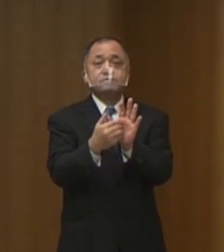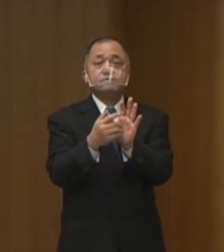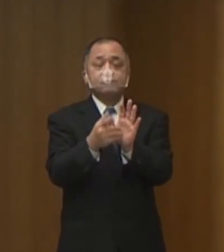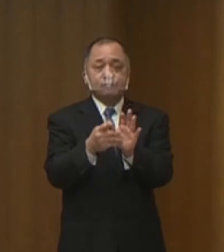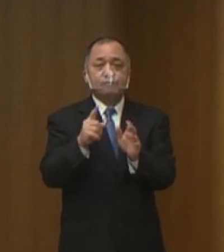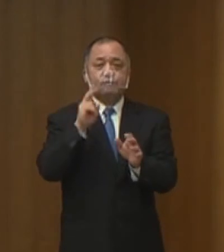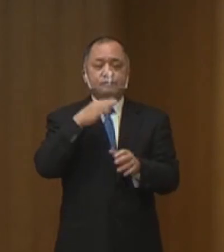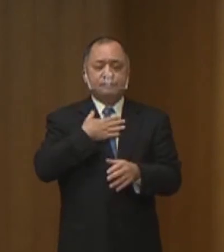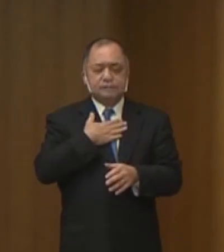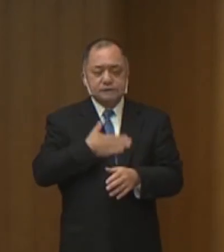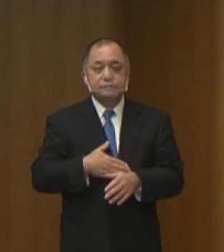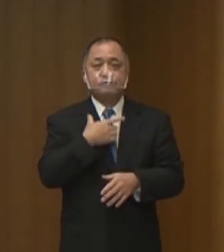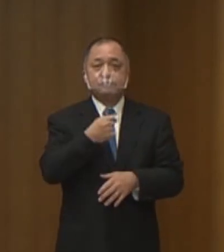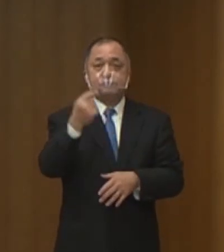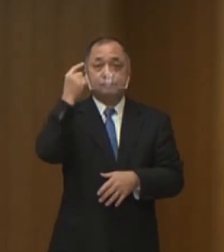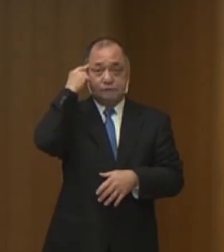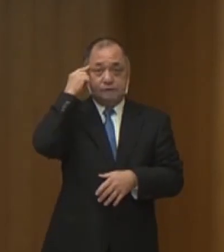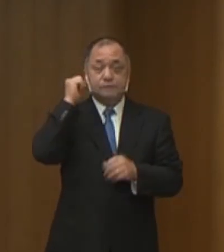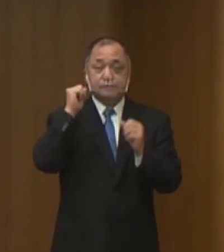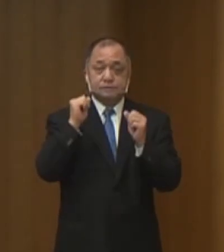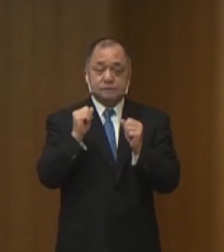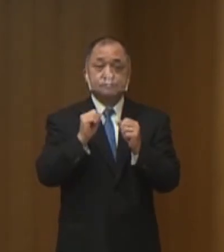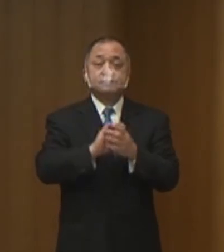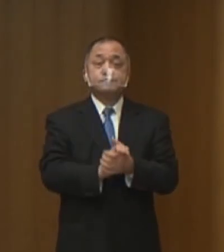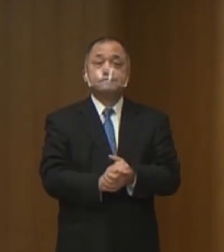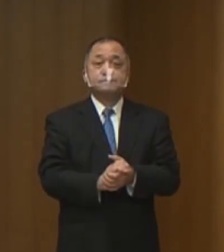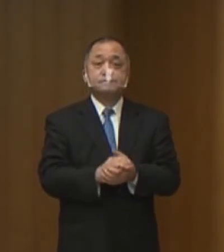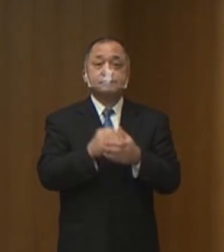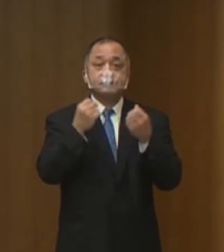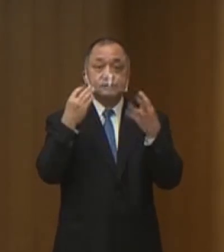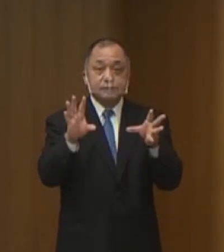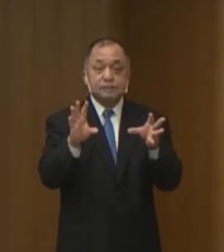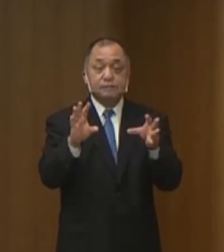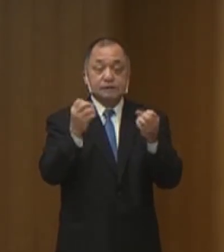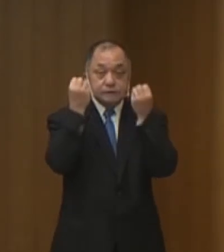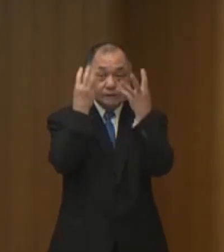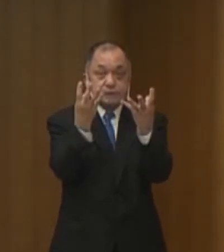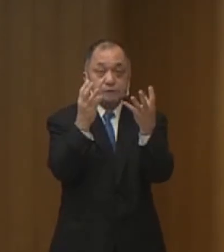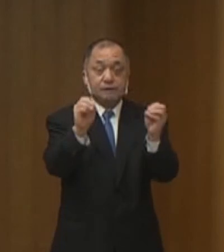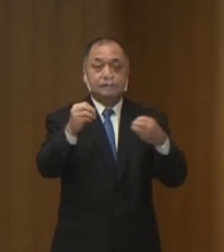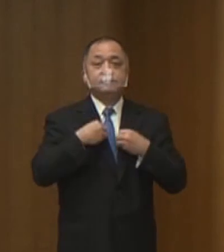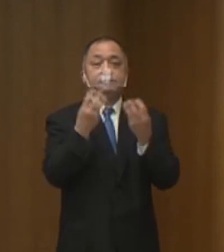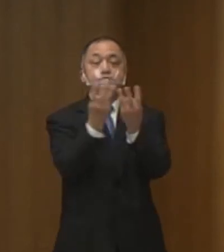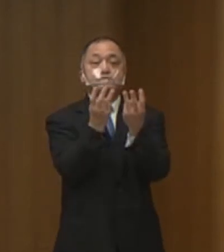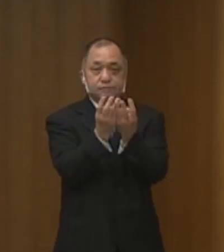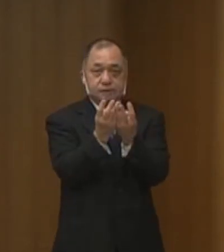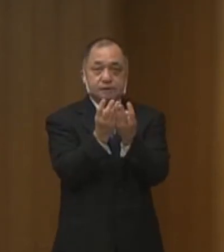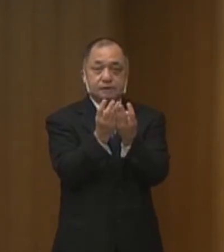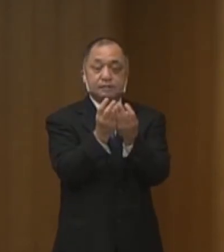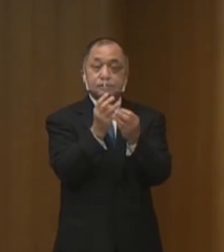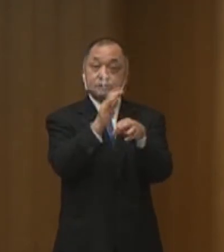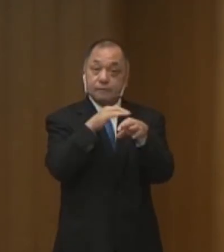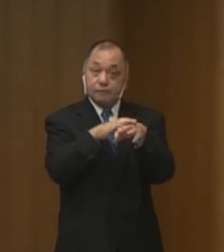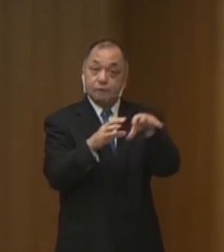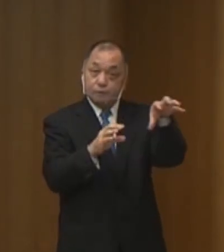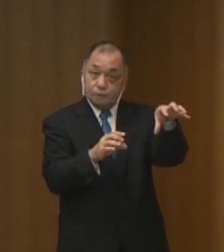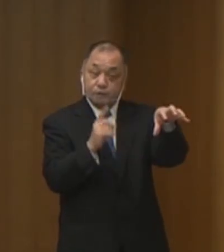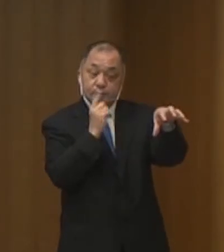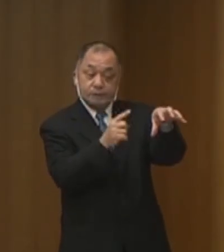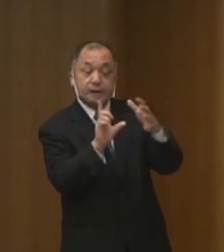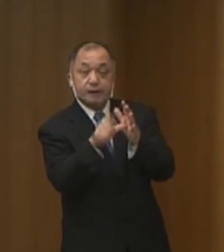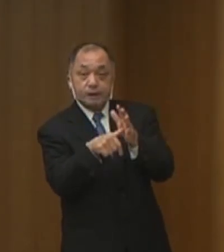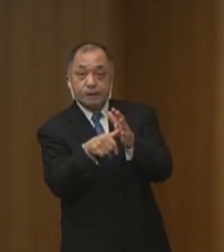きたいと思っています。今新規の感染者数がある意味では、その例えば札幌等で見